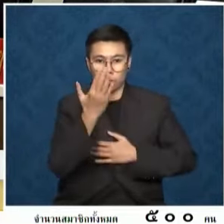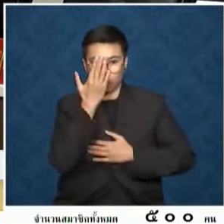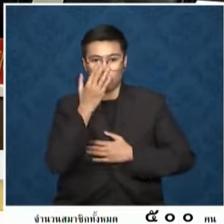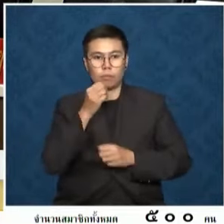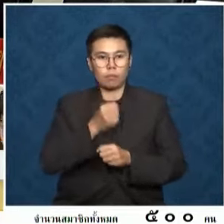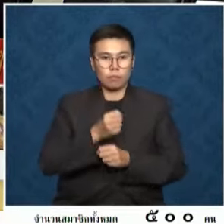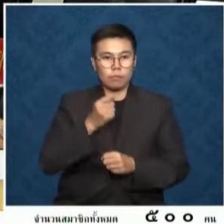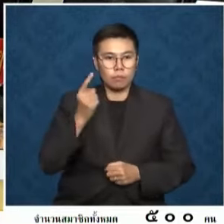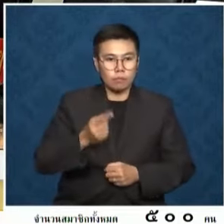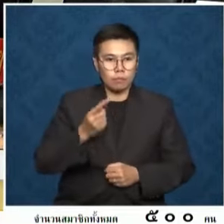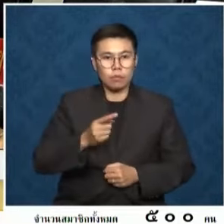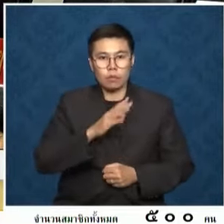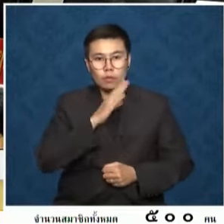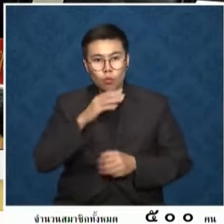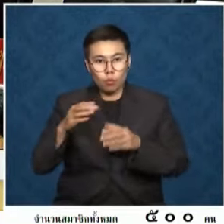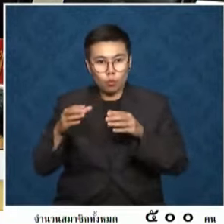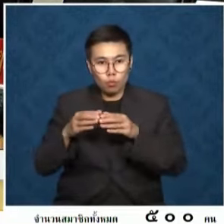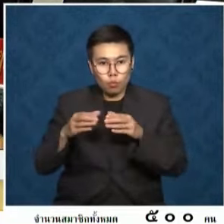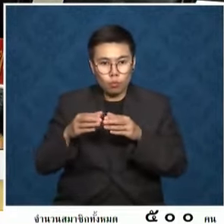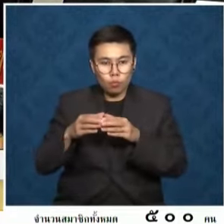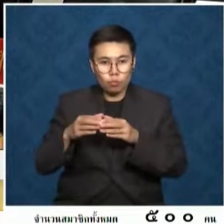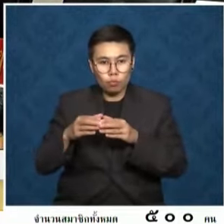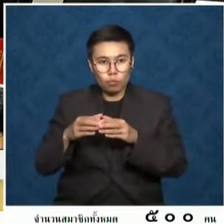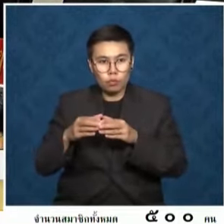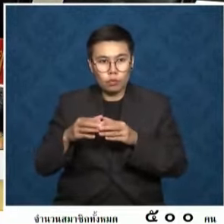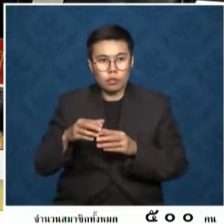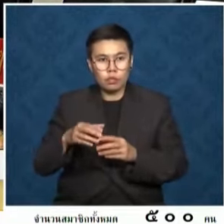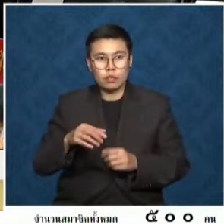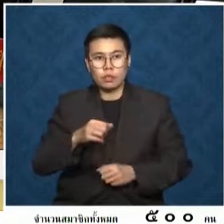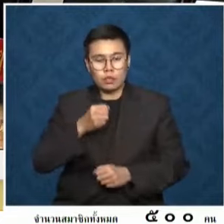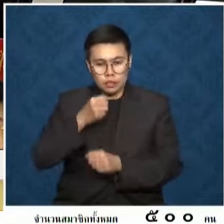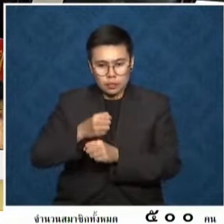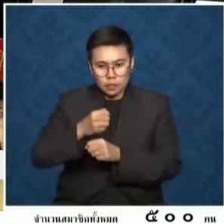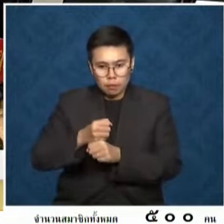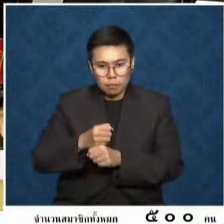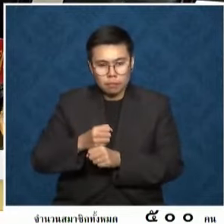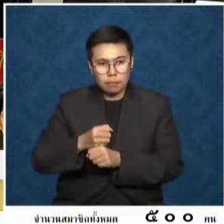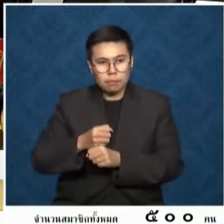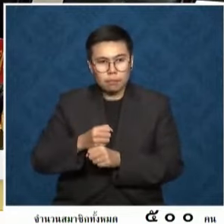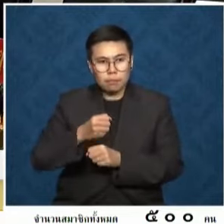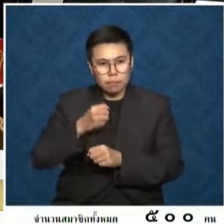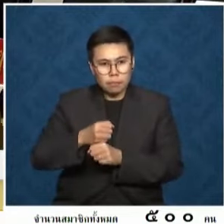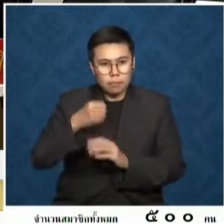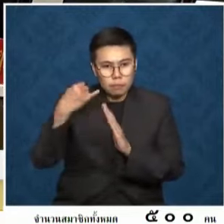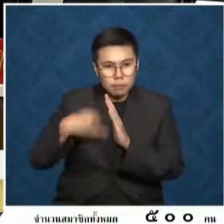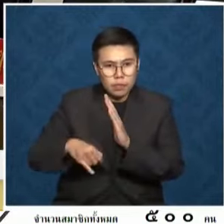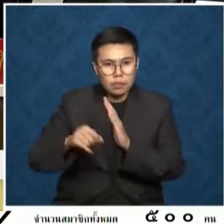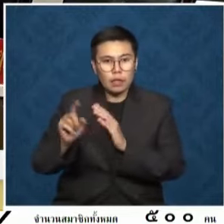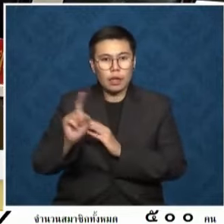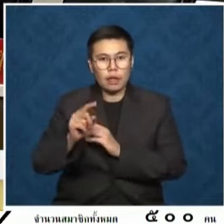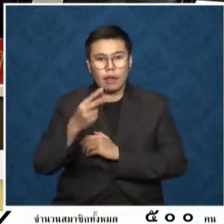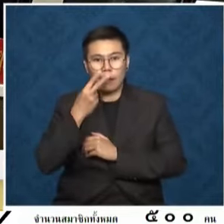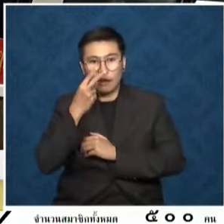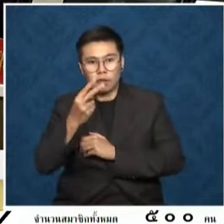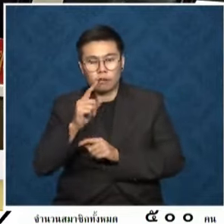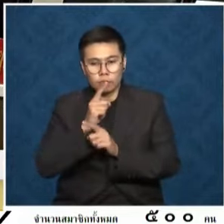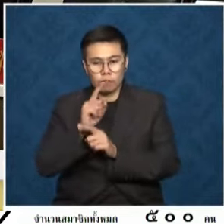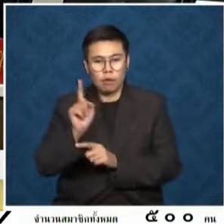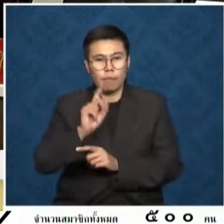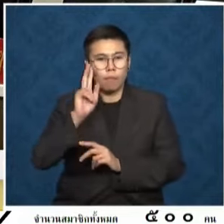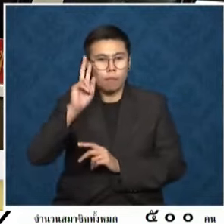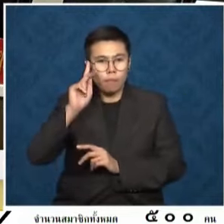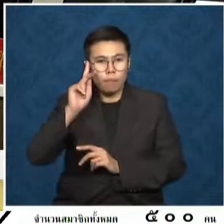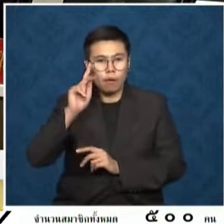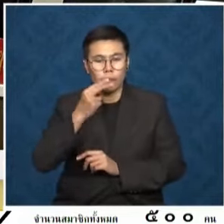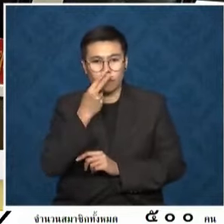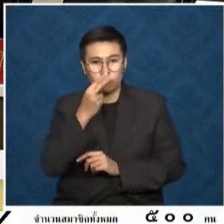มเชื่อว่าหากกลุ่มนักเคลื่อนไหวมีความพยายามกระทำบางอย่างที่มากกว่าที่เราเห็นอ